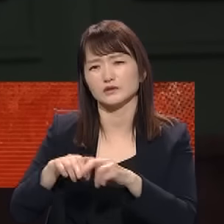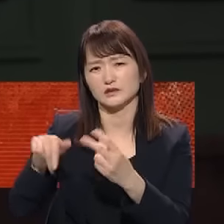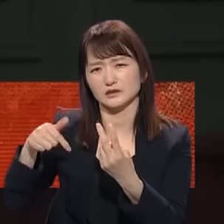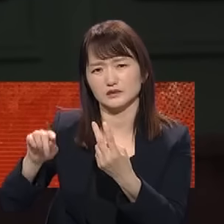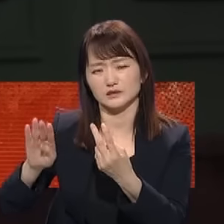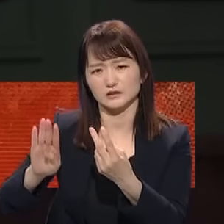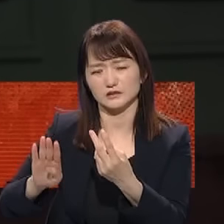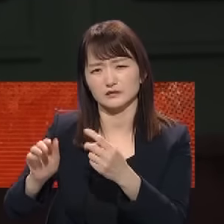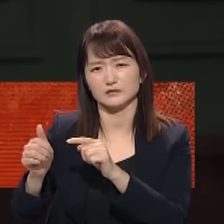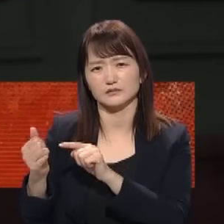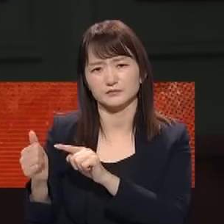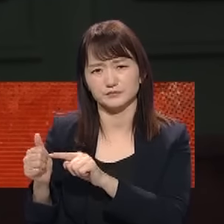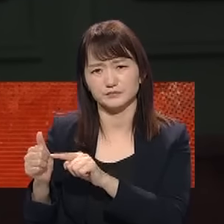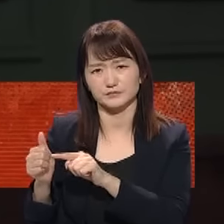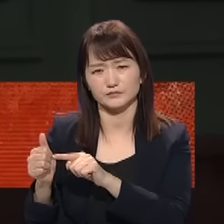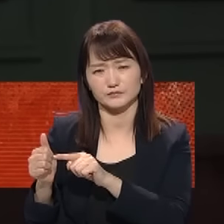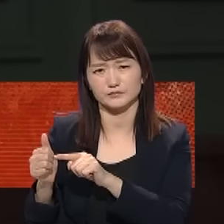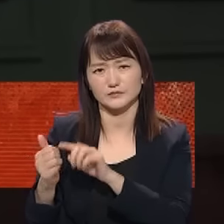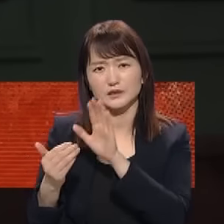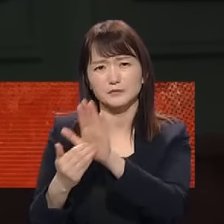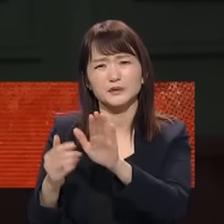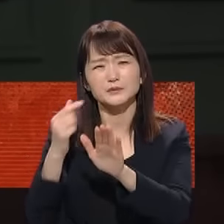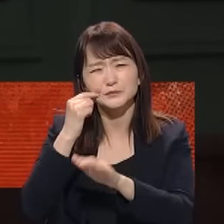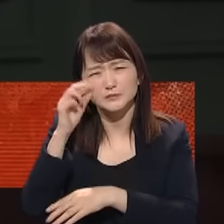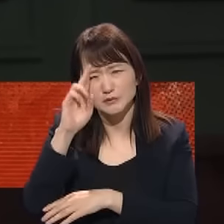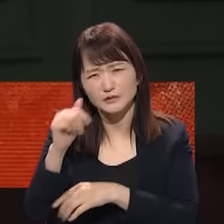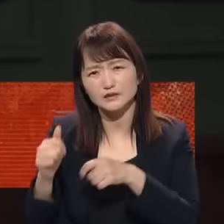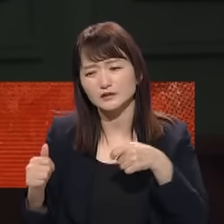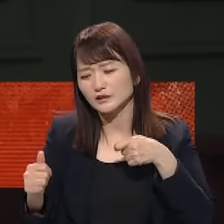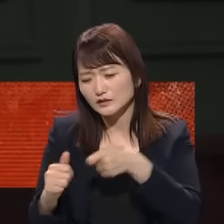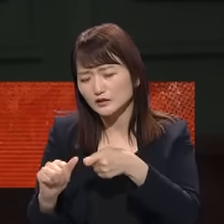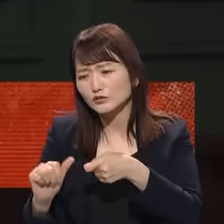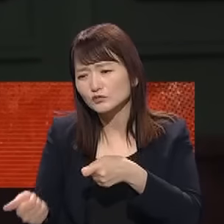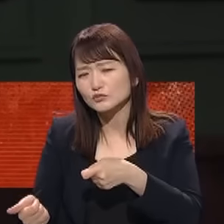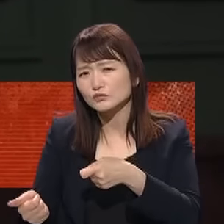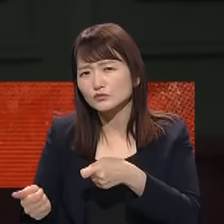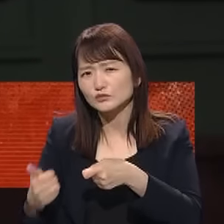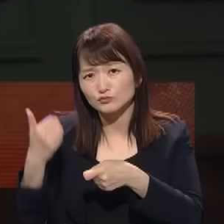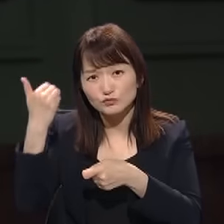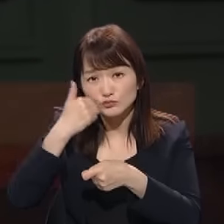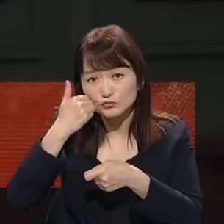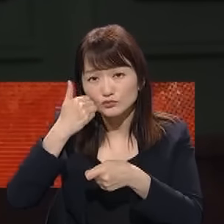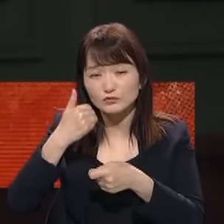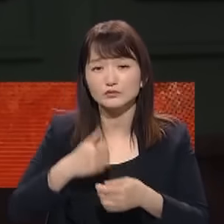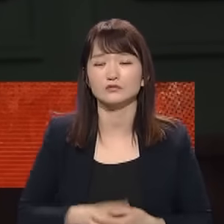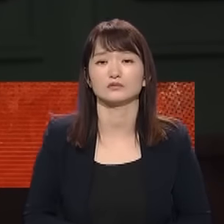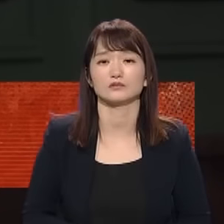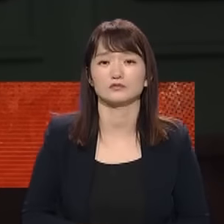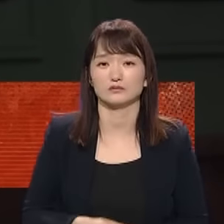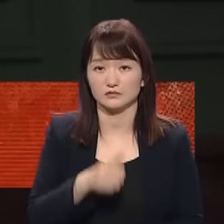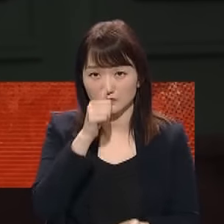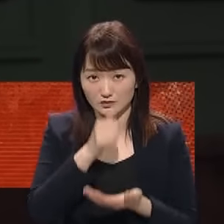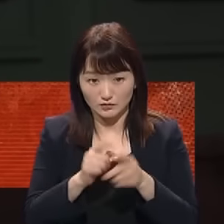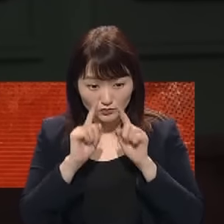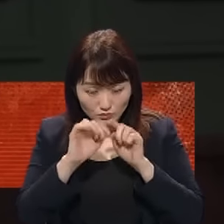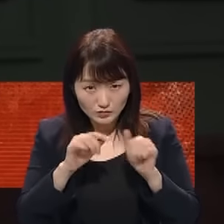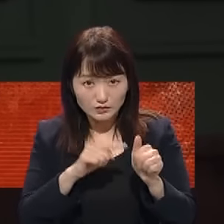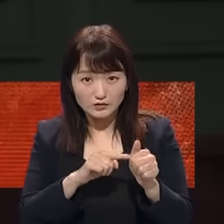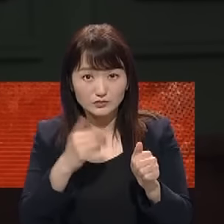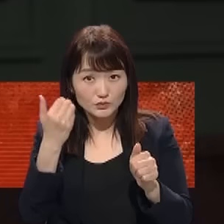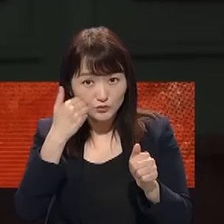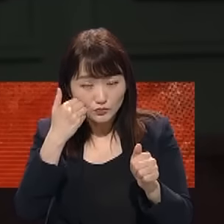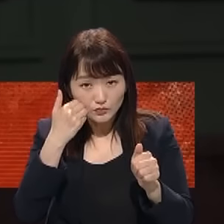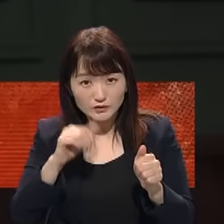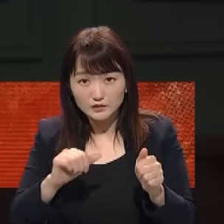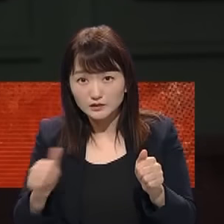박 씨를 이토록 끔찍하게 살해하고 또 시신을 유기한 건 누구인가라는 질문이 나오는데요. 그렇죠. 가장 유력한 용의자는 바로 시신이